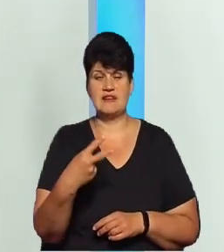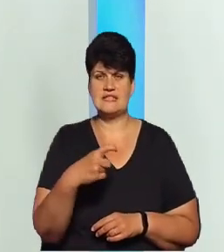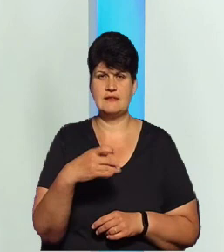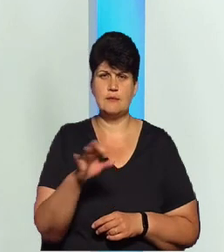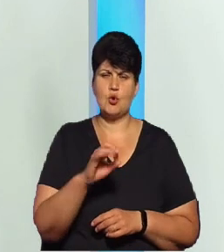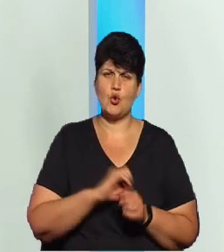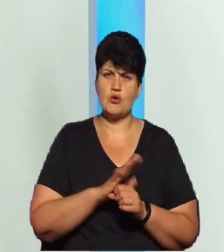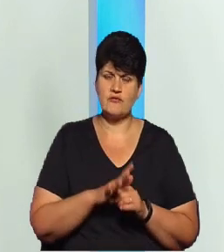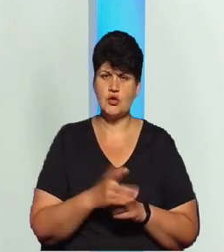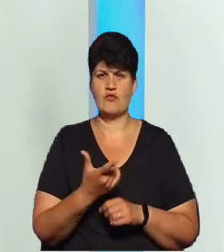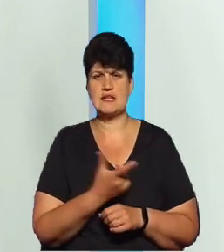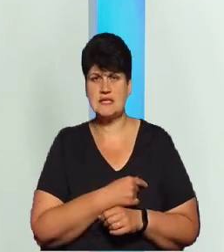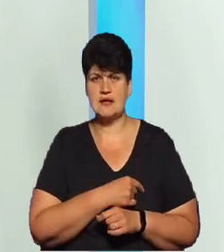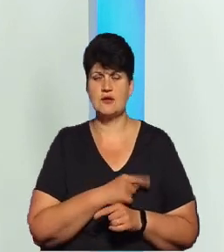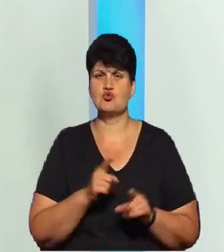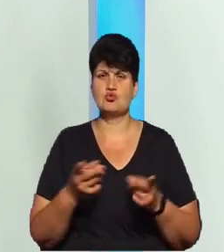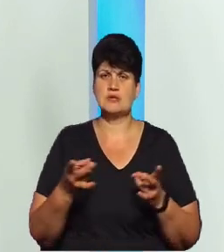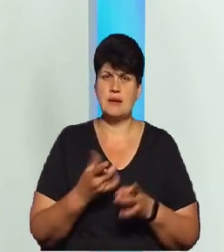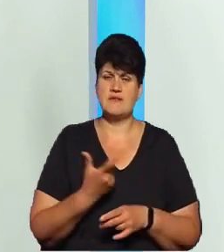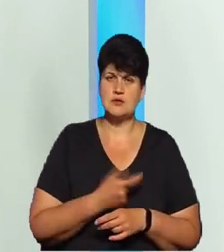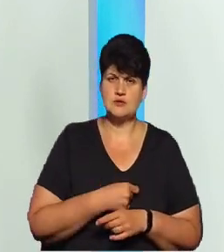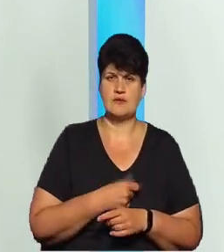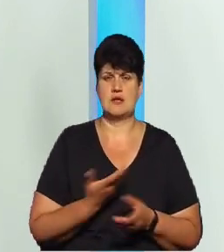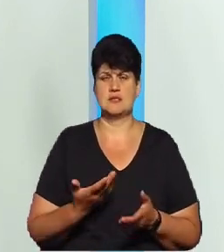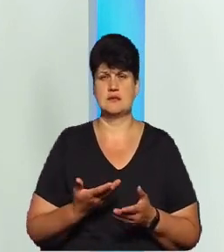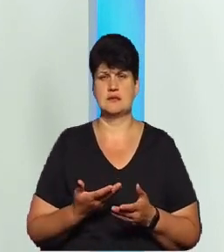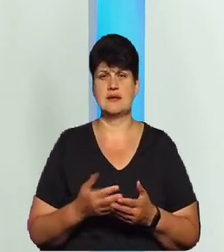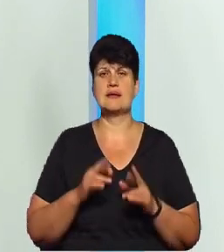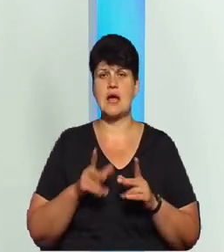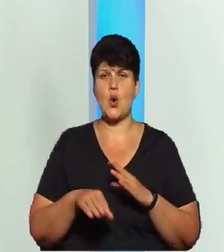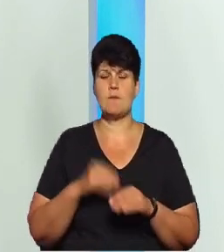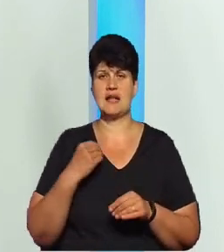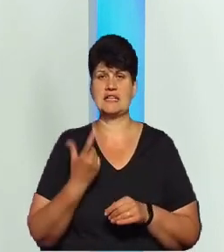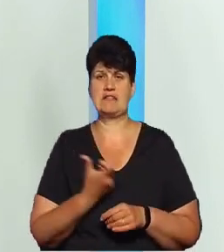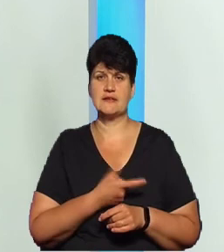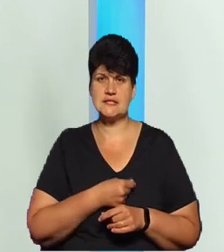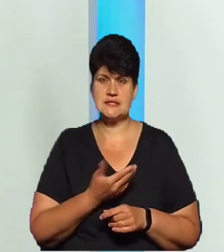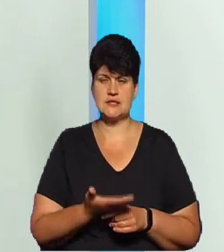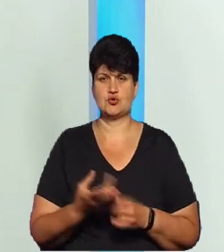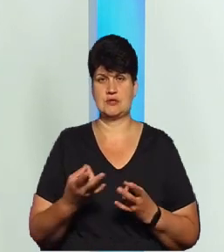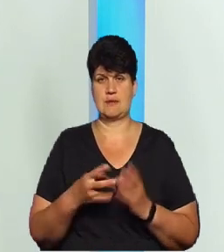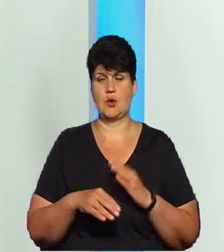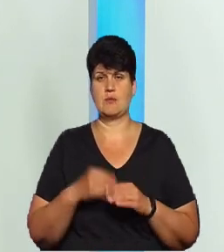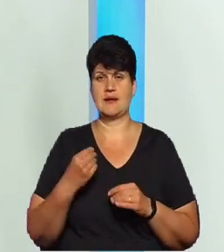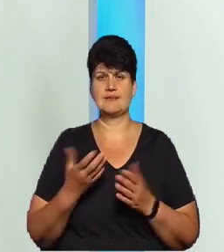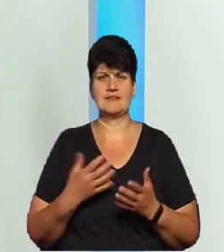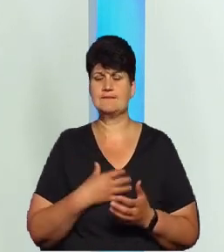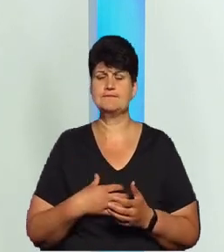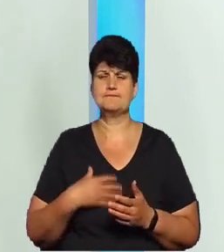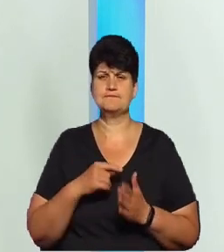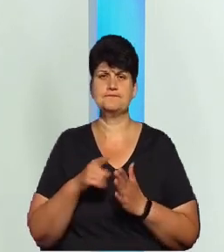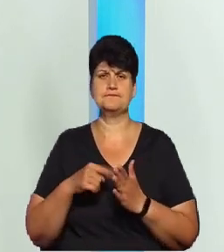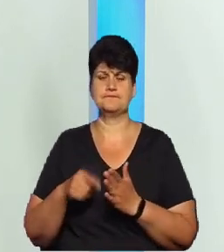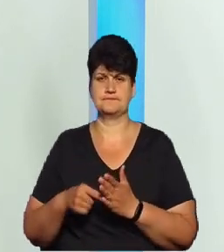працює, чому треба вакцинуватися, не знаю, там, як обрати вакцину, якщо її треба обирати, отакі найактуальніші запитання. Я вважаю,